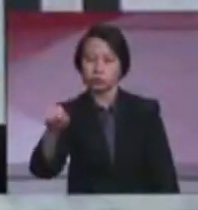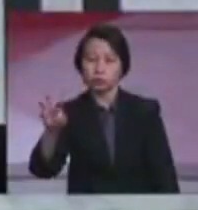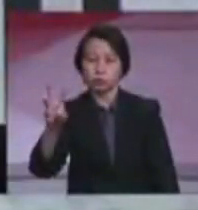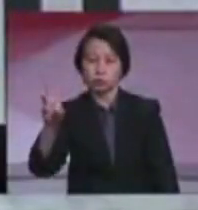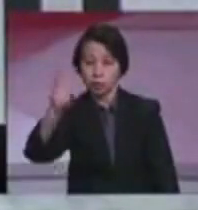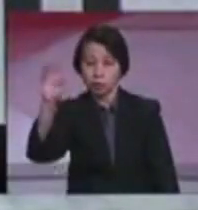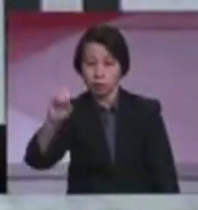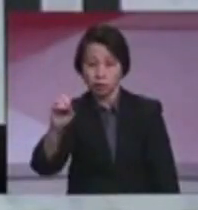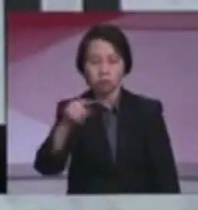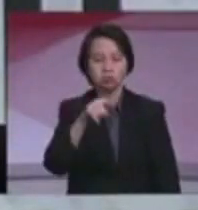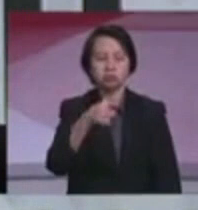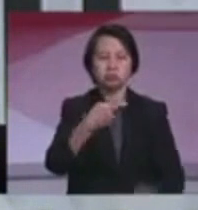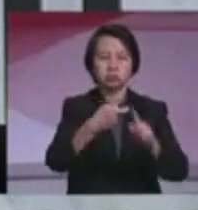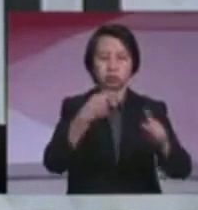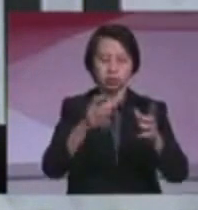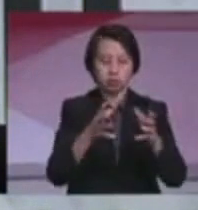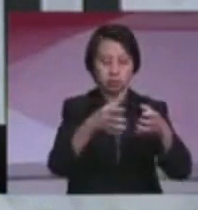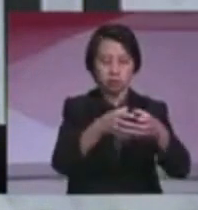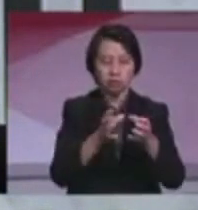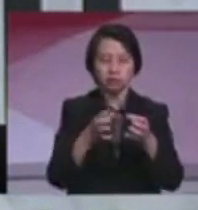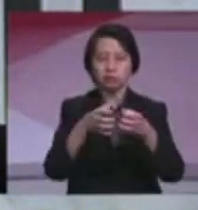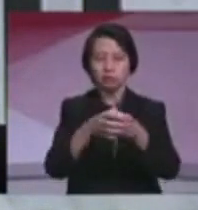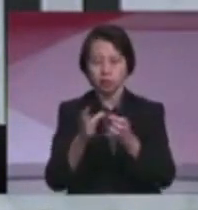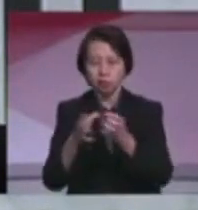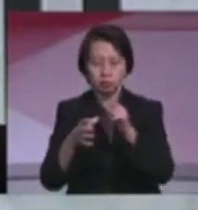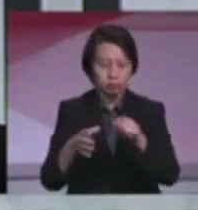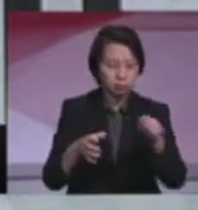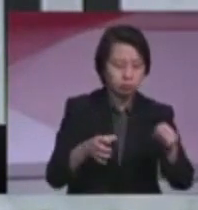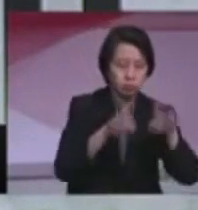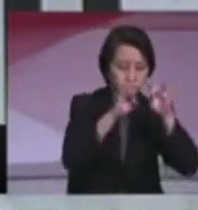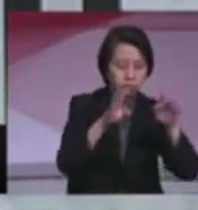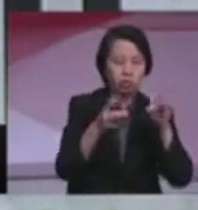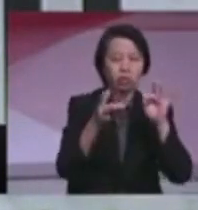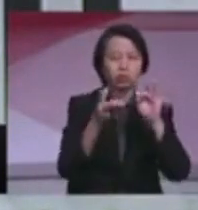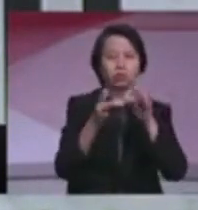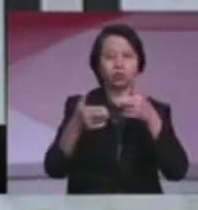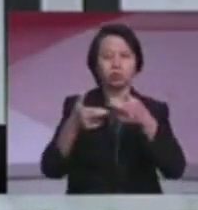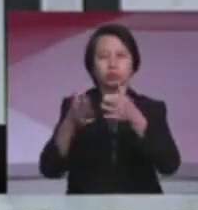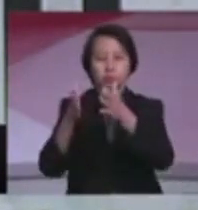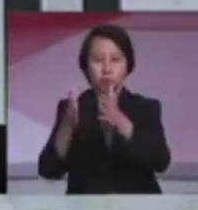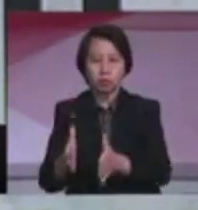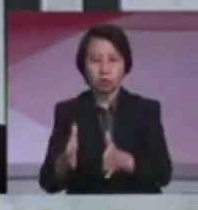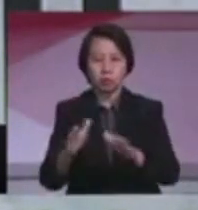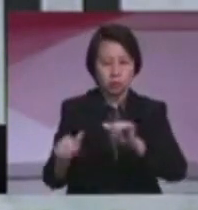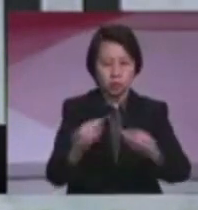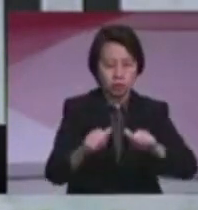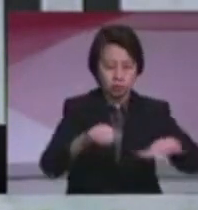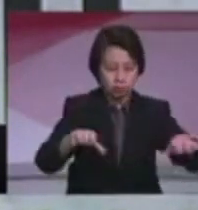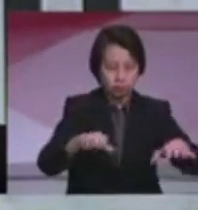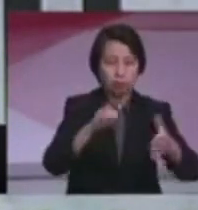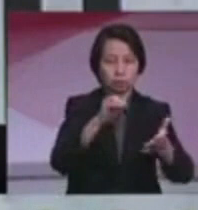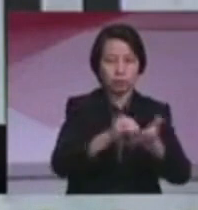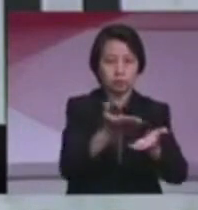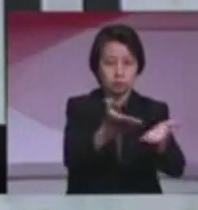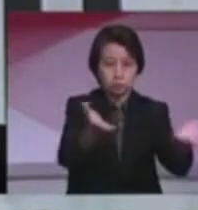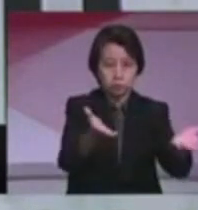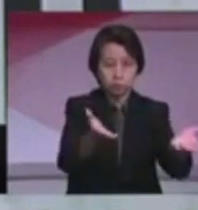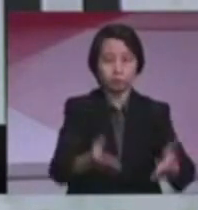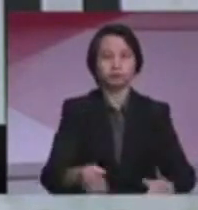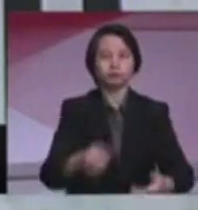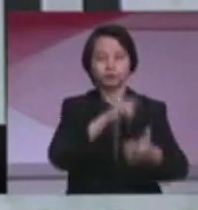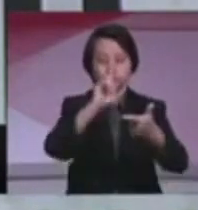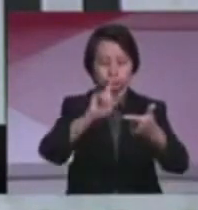76.6% adalah daripada kluster-kluster dan saringan kontak rapat COVID-19 yang giat dijalankan di lapangan.